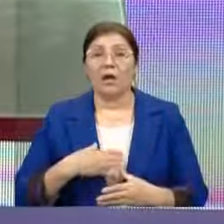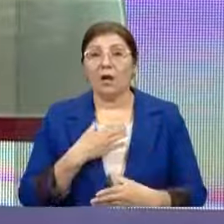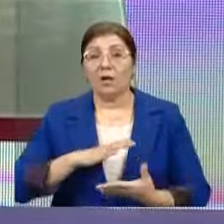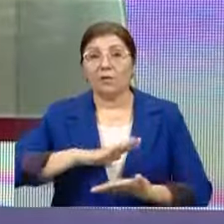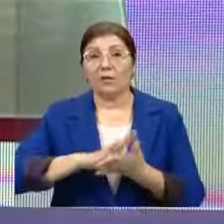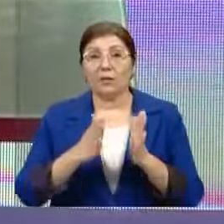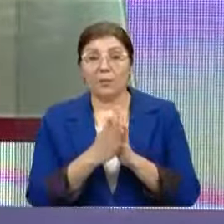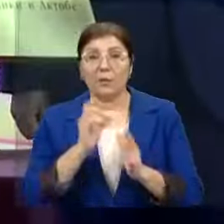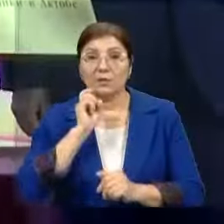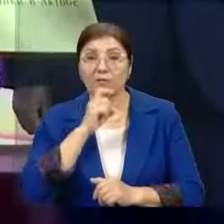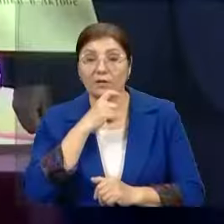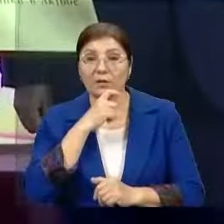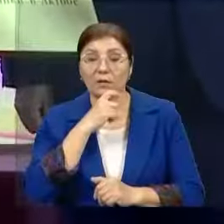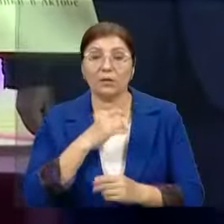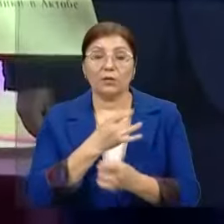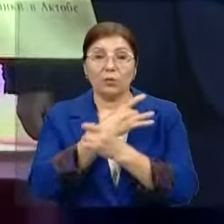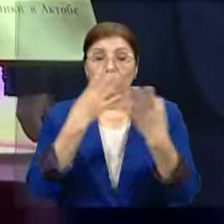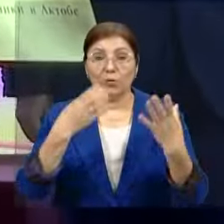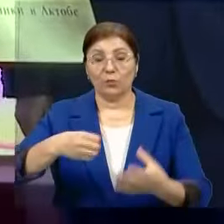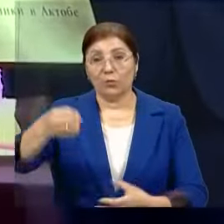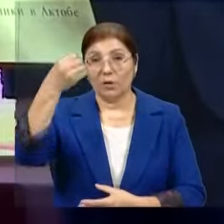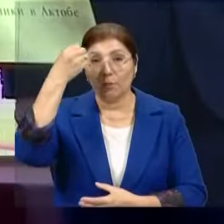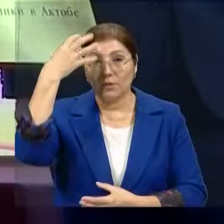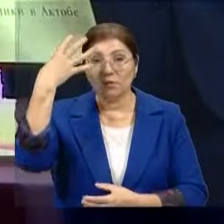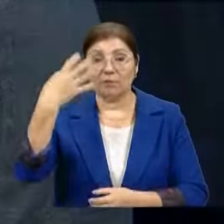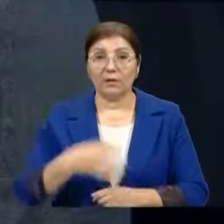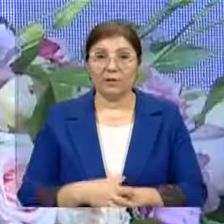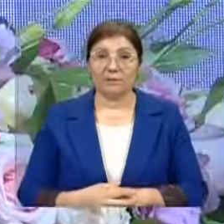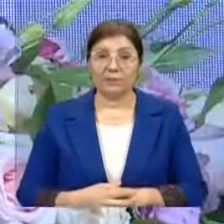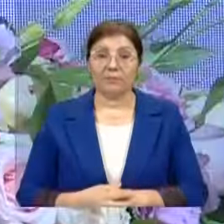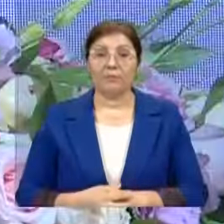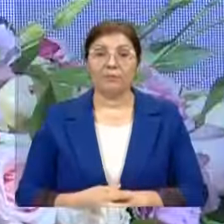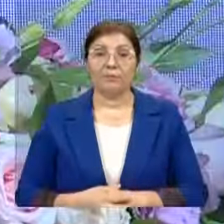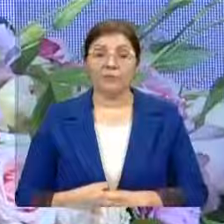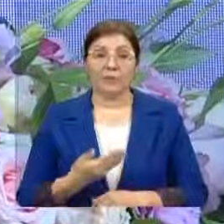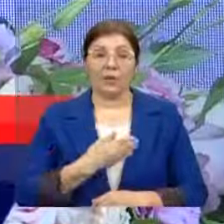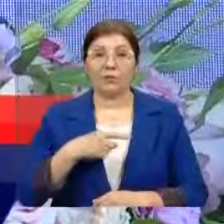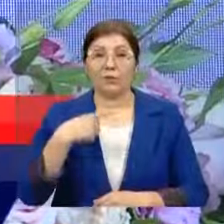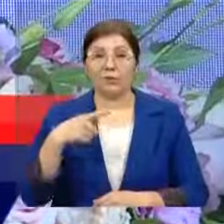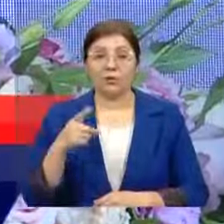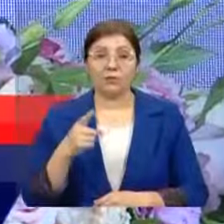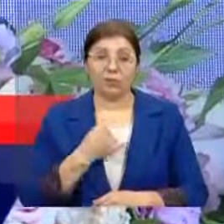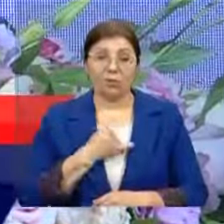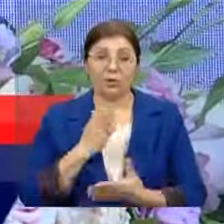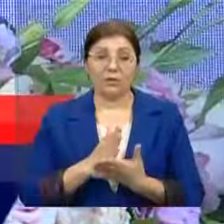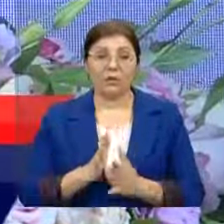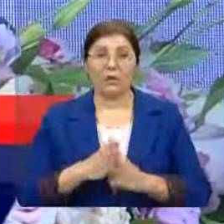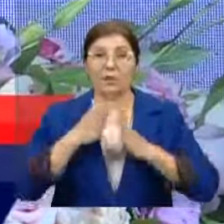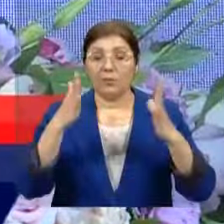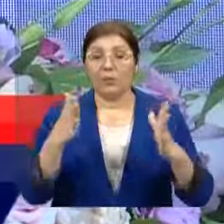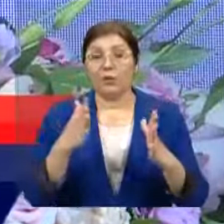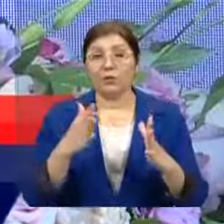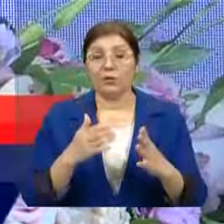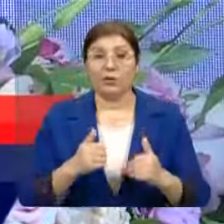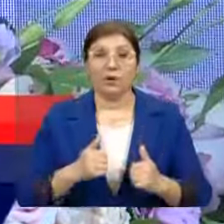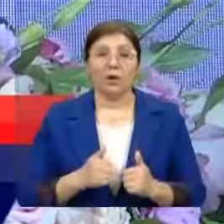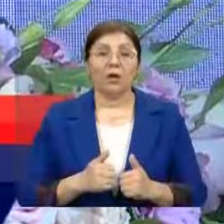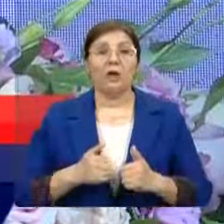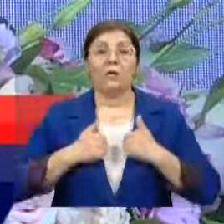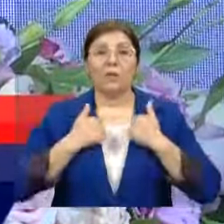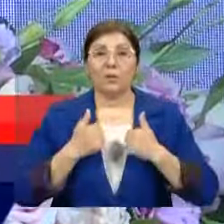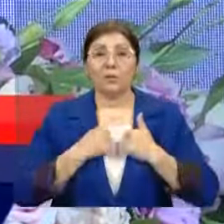соглашениям в экономике, культуре и образовании. Хочу отметить, что у нас есть большой потенциал. Только за